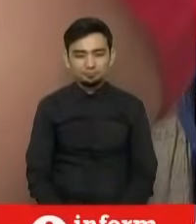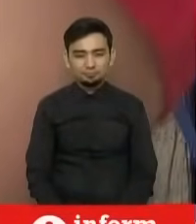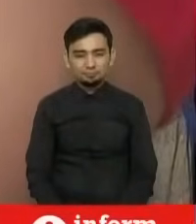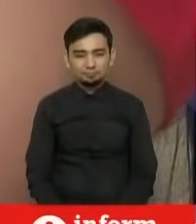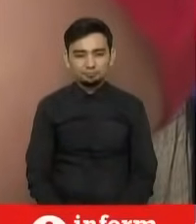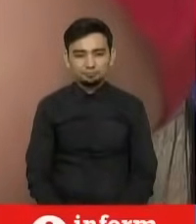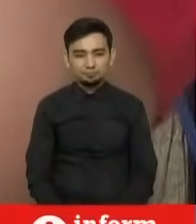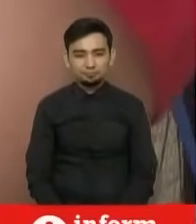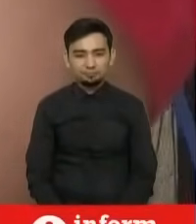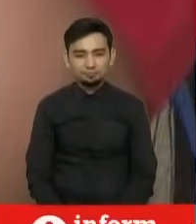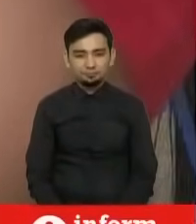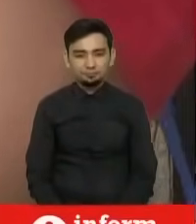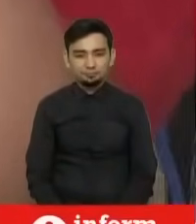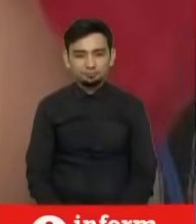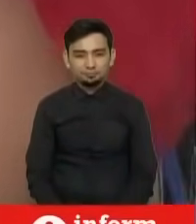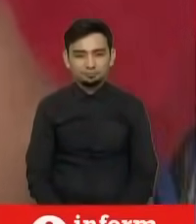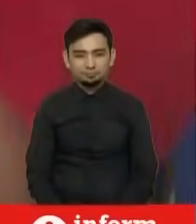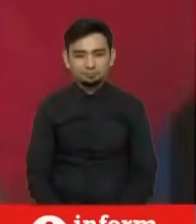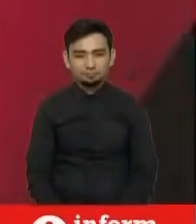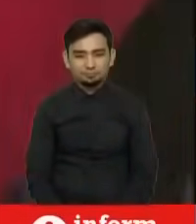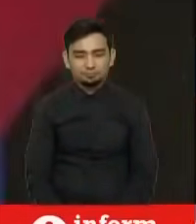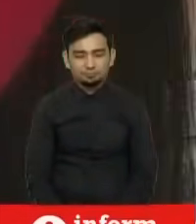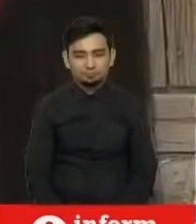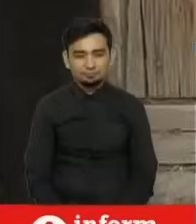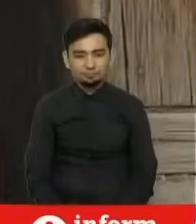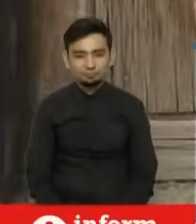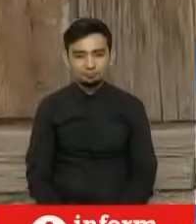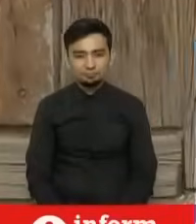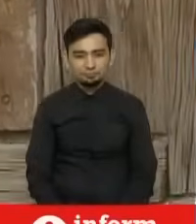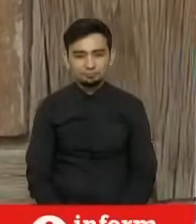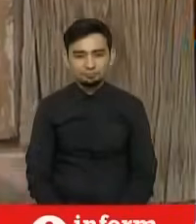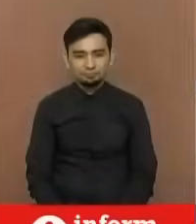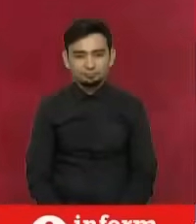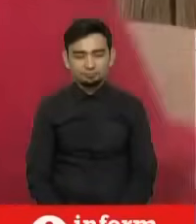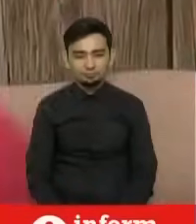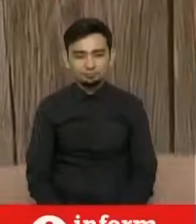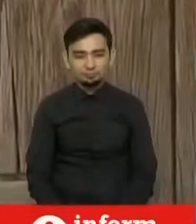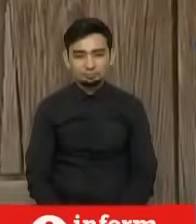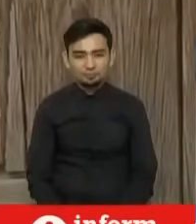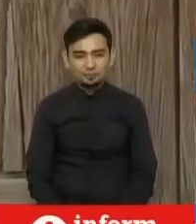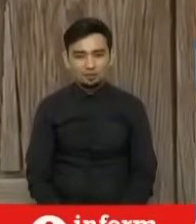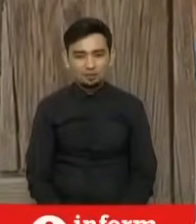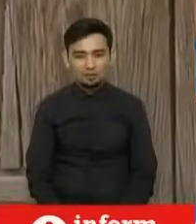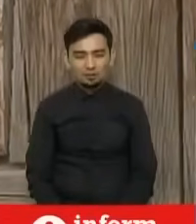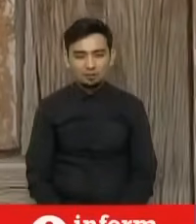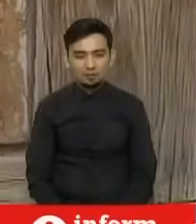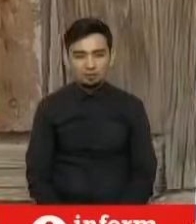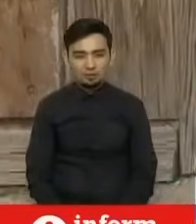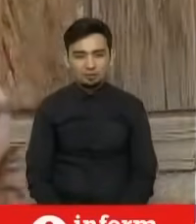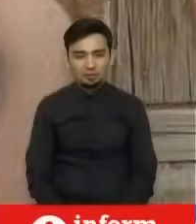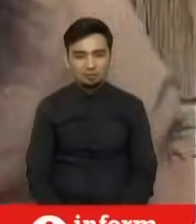улыбнись. Молодец. Подними голову. Голову подними. Хорошо, сядь. Ну ты же красивый, давай, Саша. Сядь хорошо.